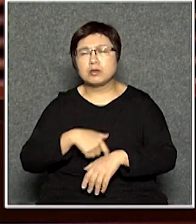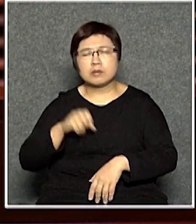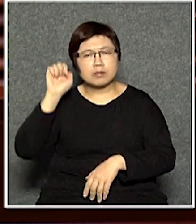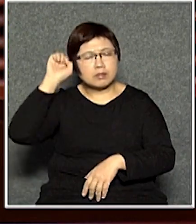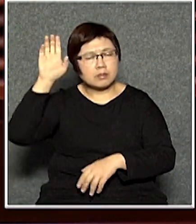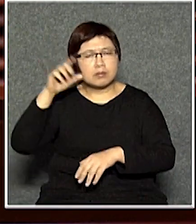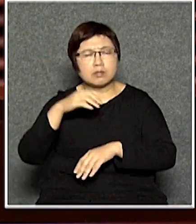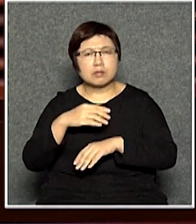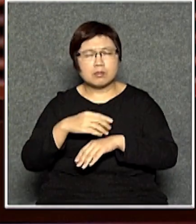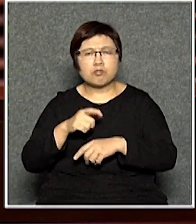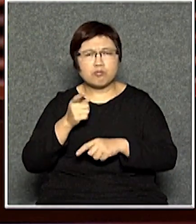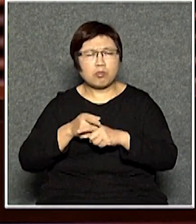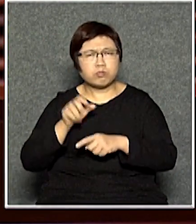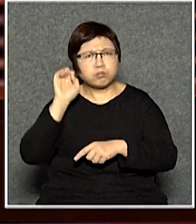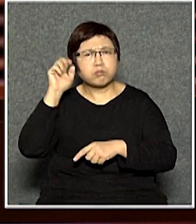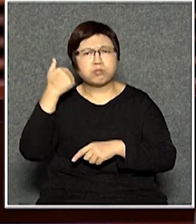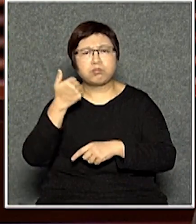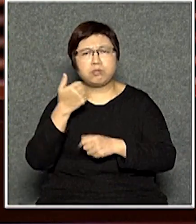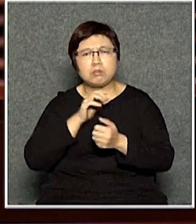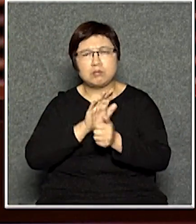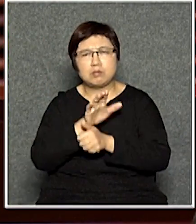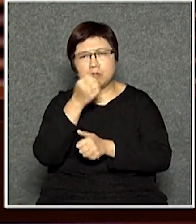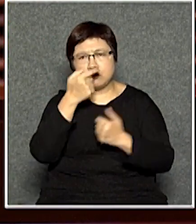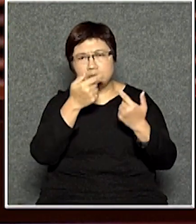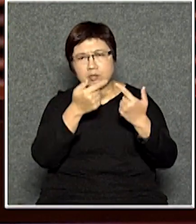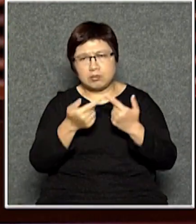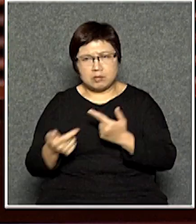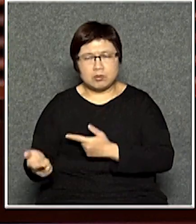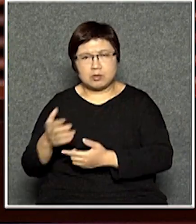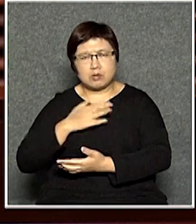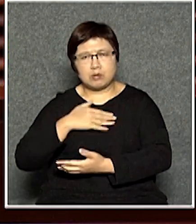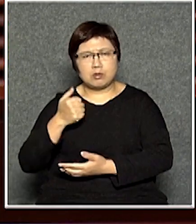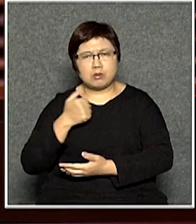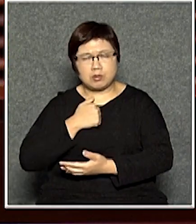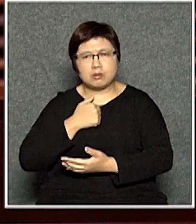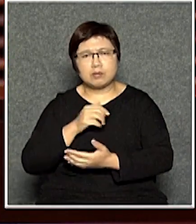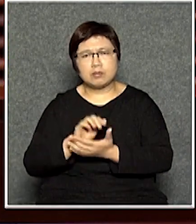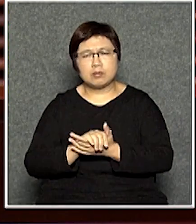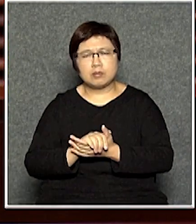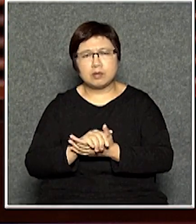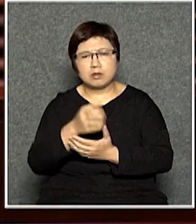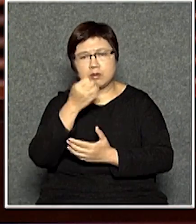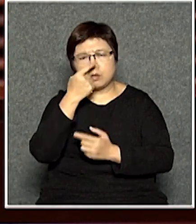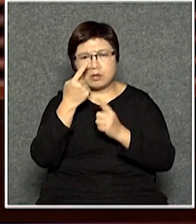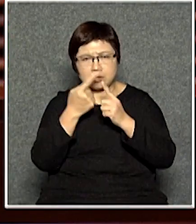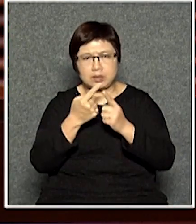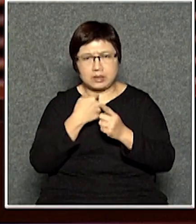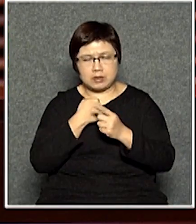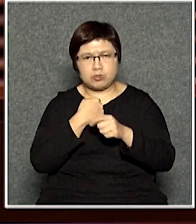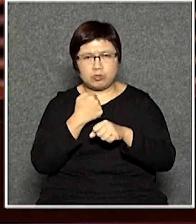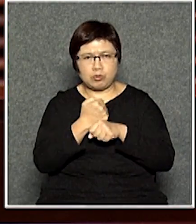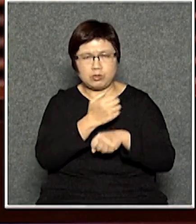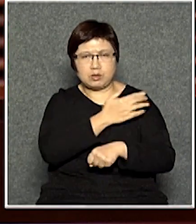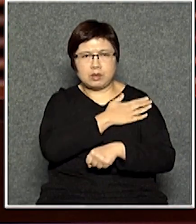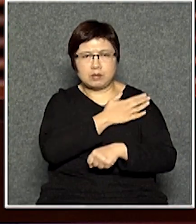是非常有建設性，亦都能夠為香港長遠做一個準備，這個才是作為香港人應該要盡的責任，